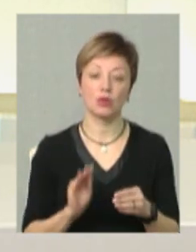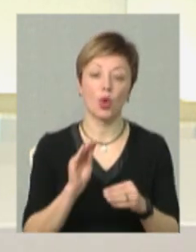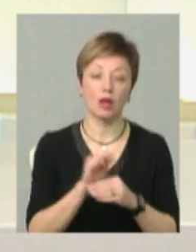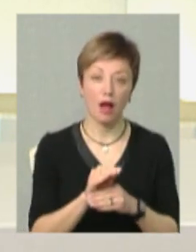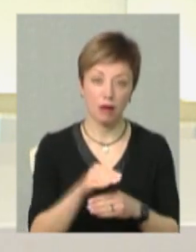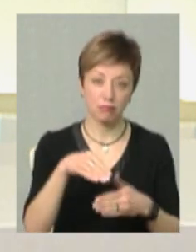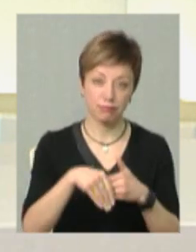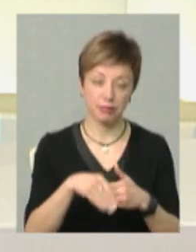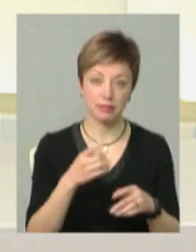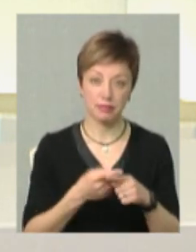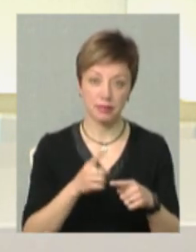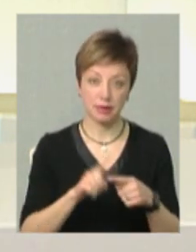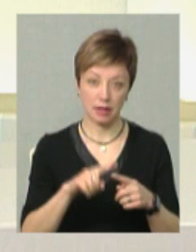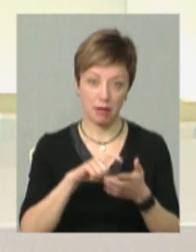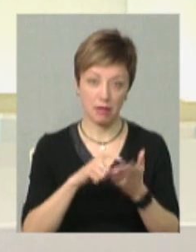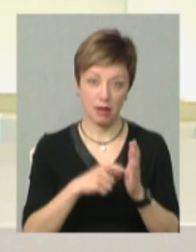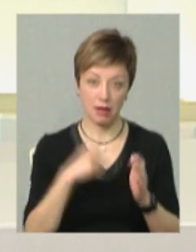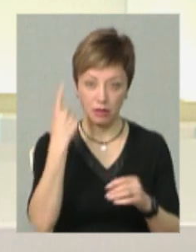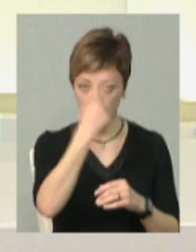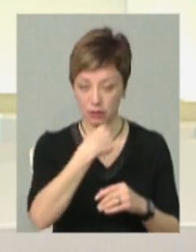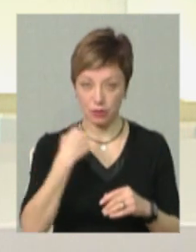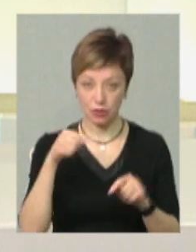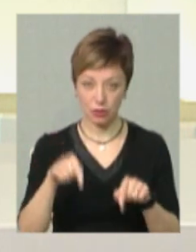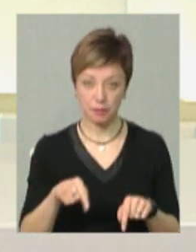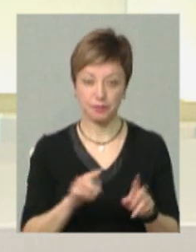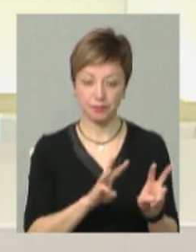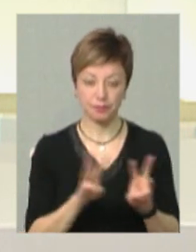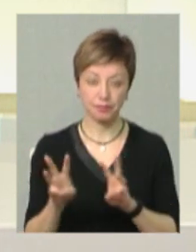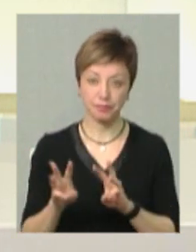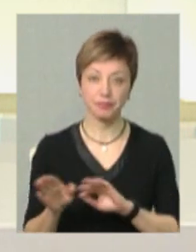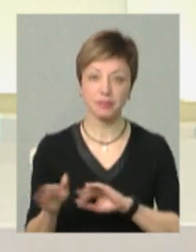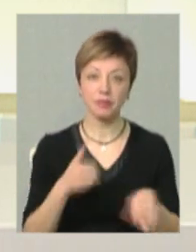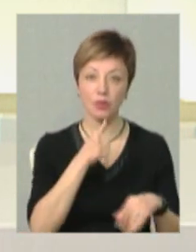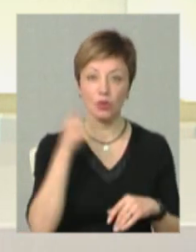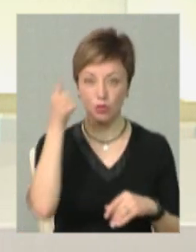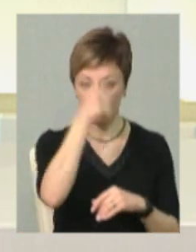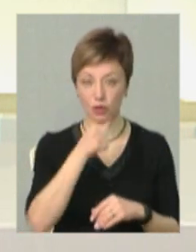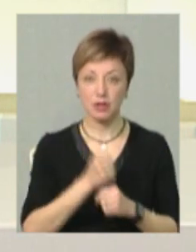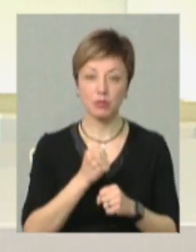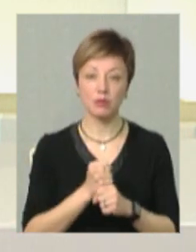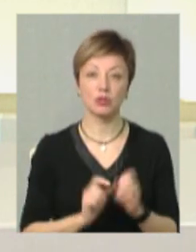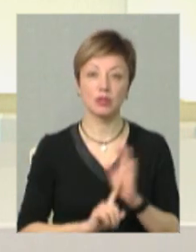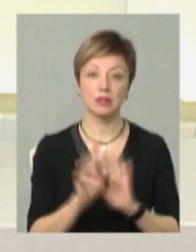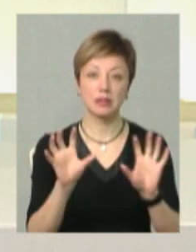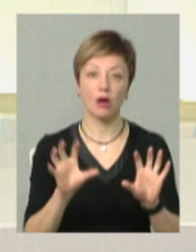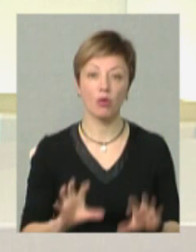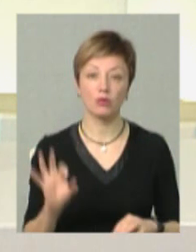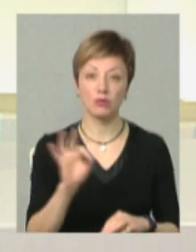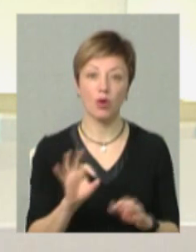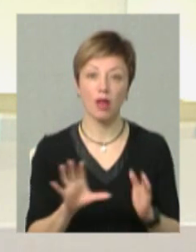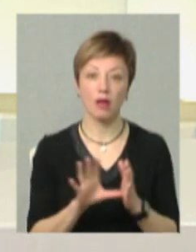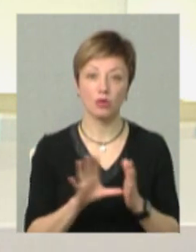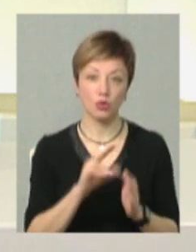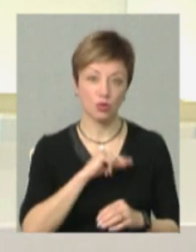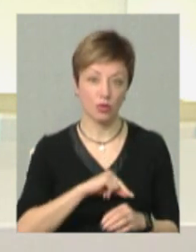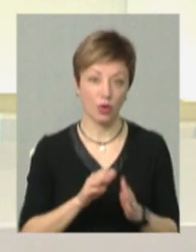до цієї анкети на автопризначення пенсії. Ще в минулому році запрацював закон про електронну